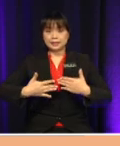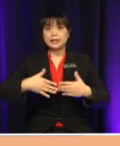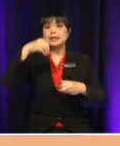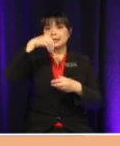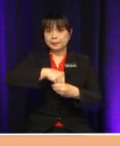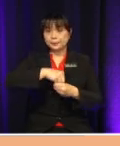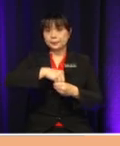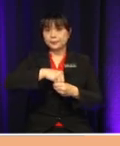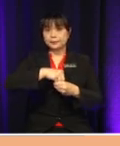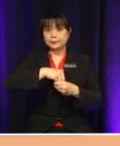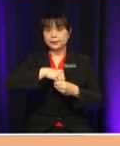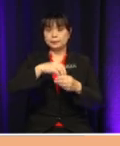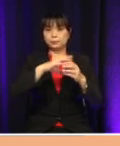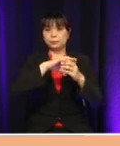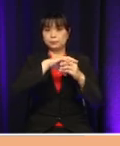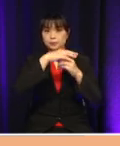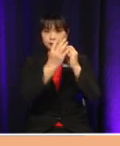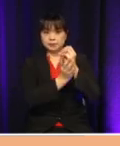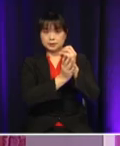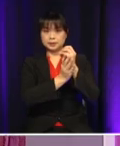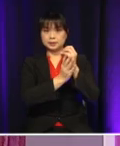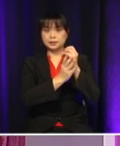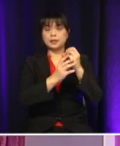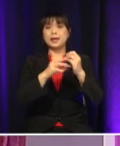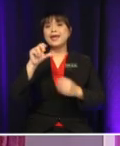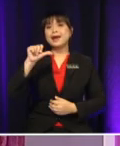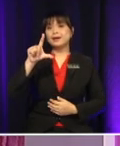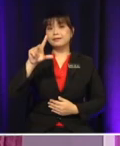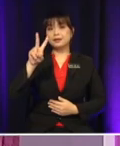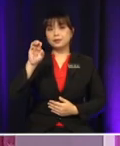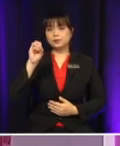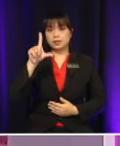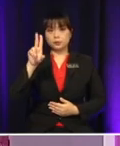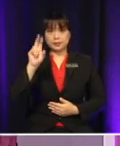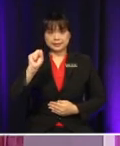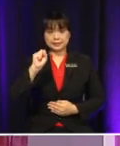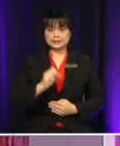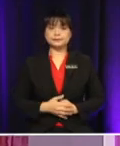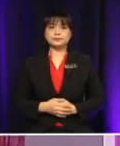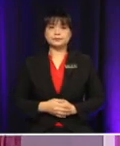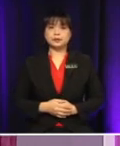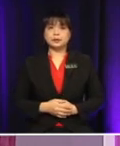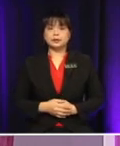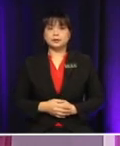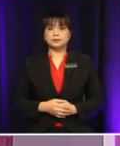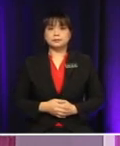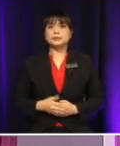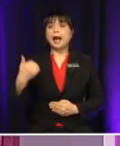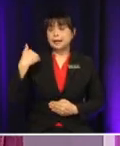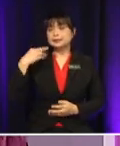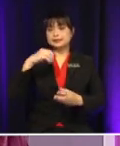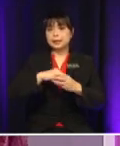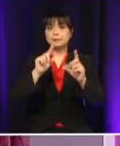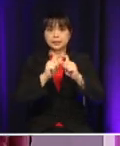soalnya ini bukan saja dari bab ini bukan saja di Menengah Atas baileji namun dia ada juga di tingkatan tiga